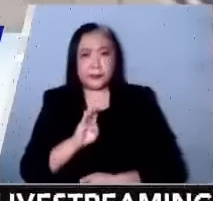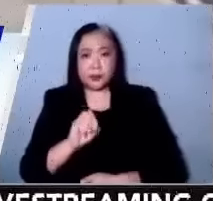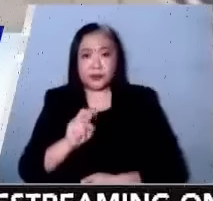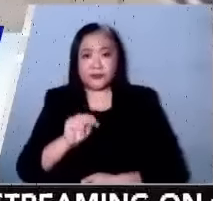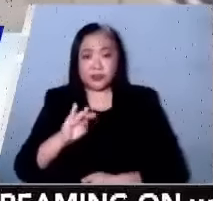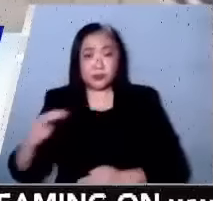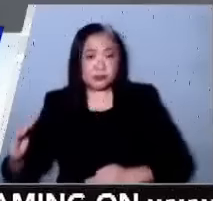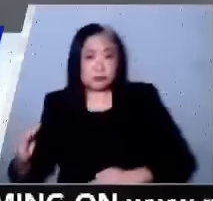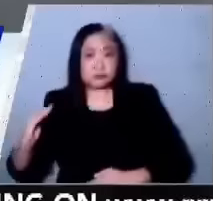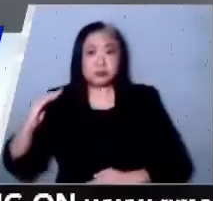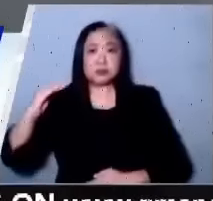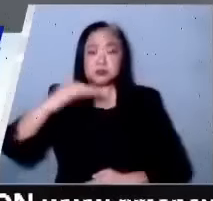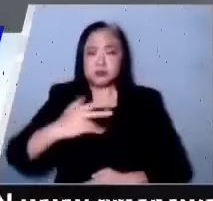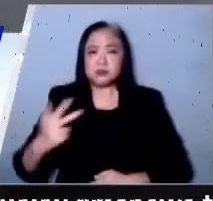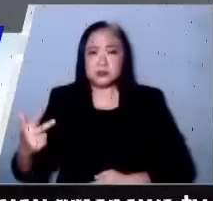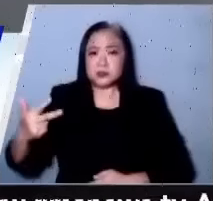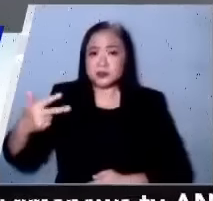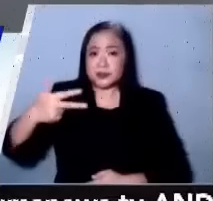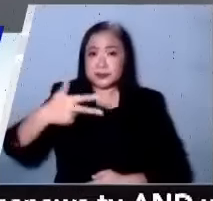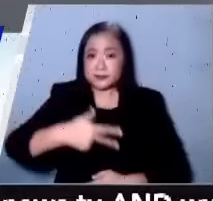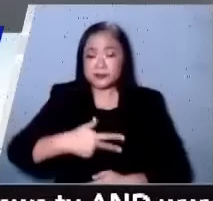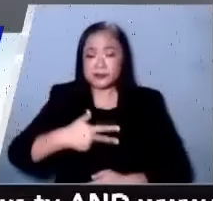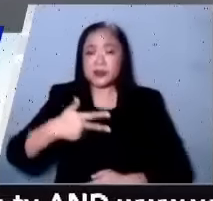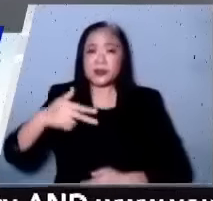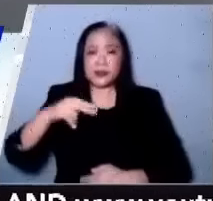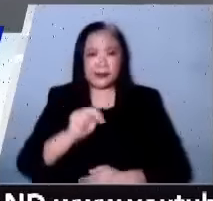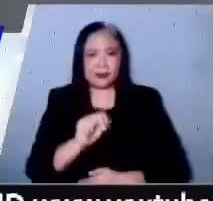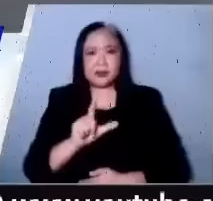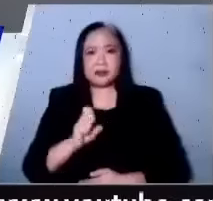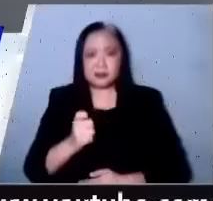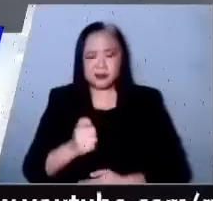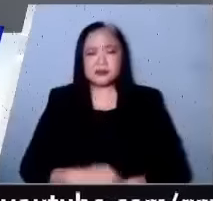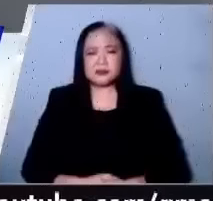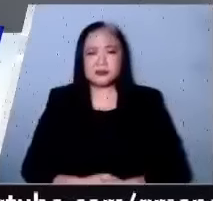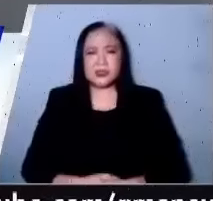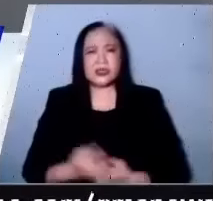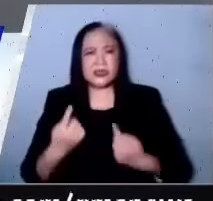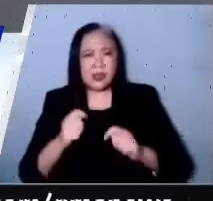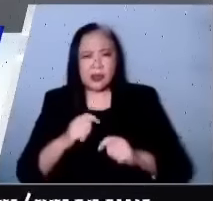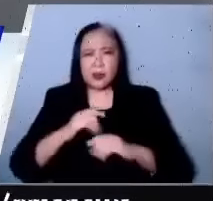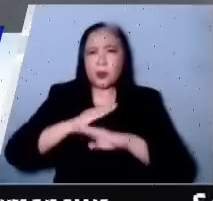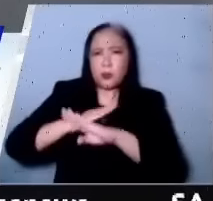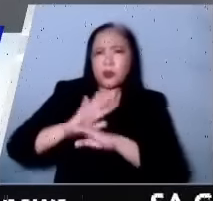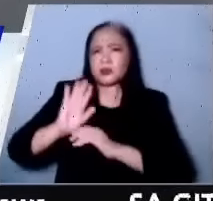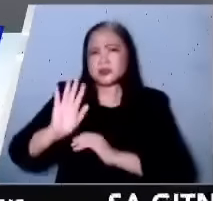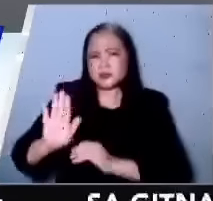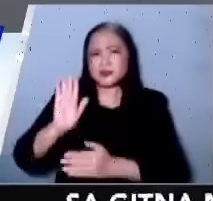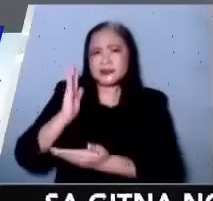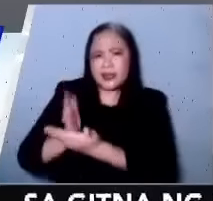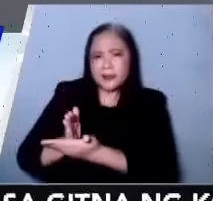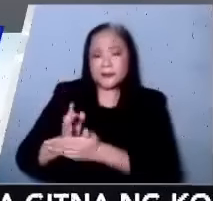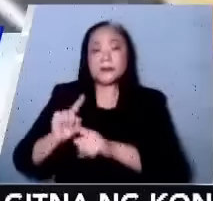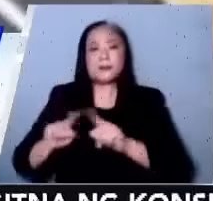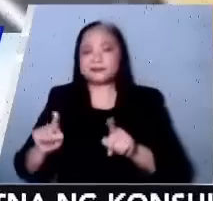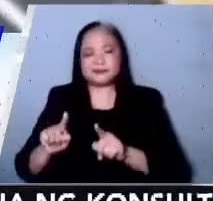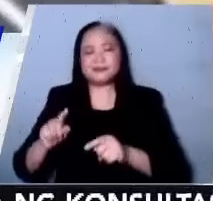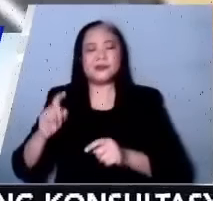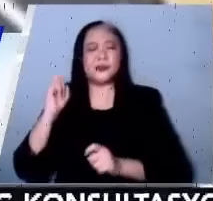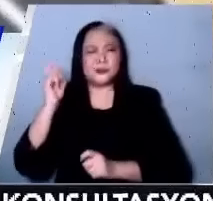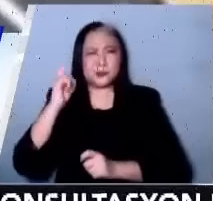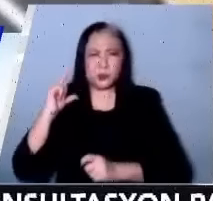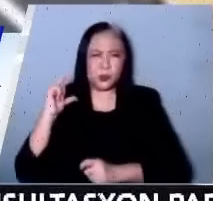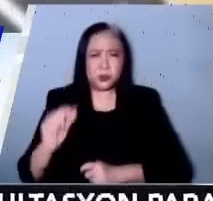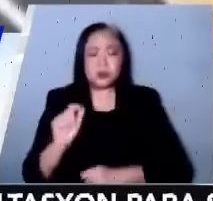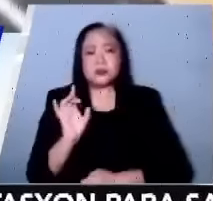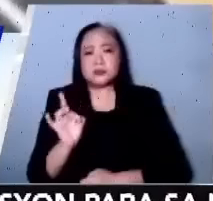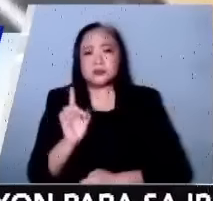Skyway northbound na pababa ng NLEX. Sinubukan siyang harangi ng mga tauhan ng Skyway pero tumatakbo ng 80 kilometers per hour